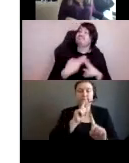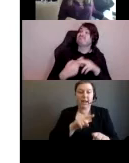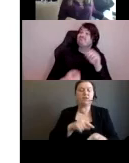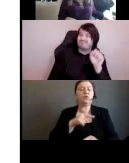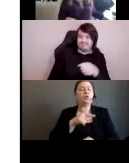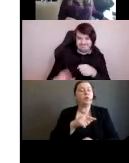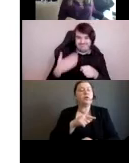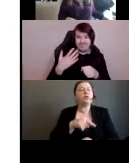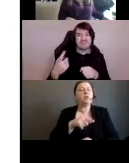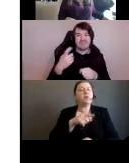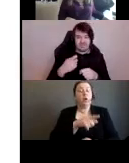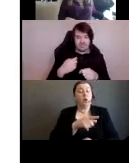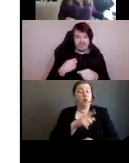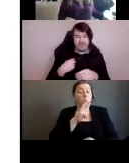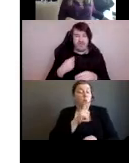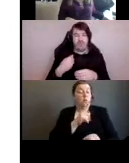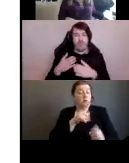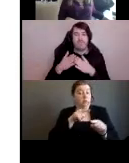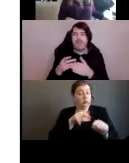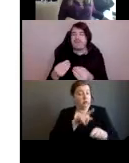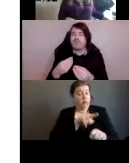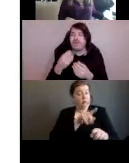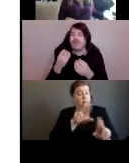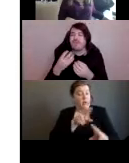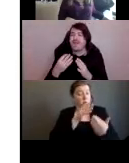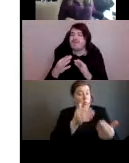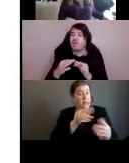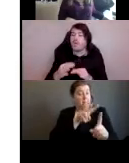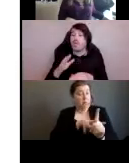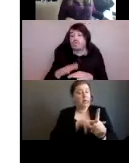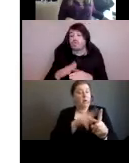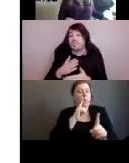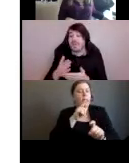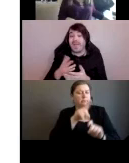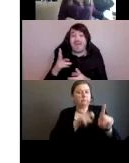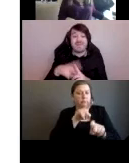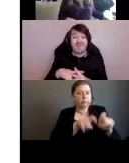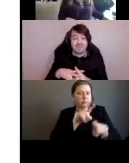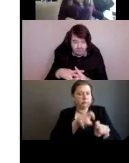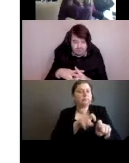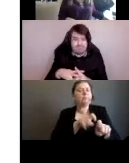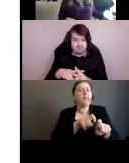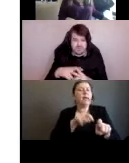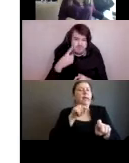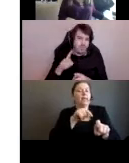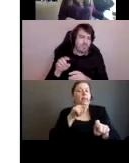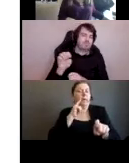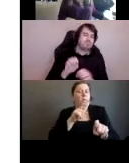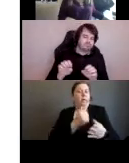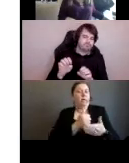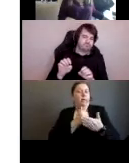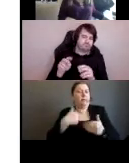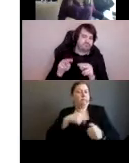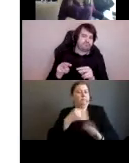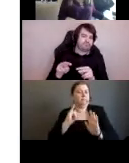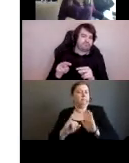On va vous donner de fournir de l'information au moment de la prise de réservation et